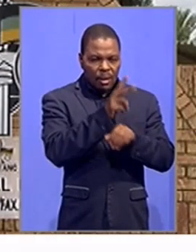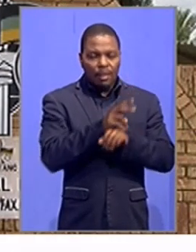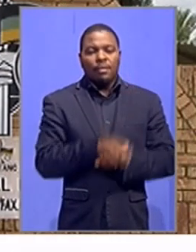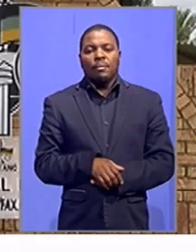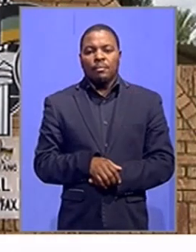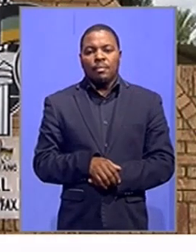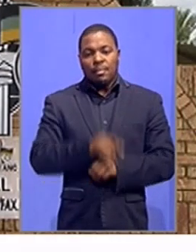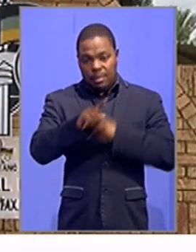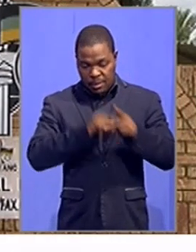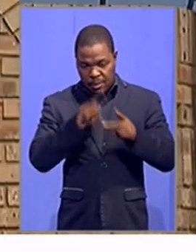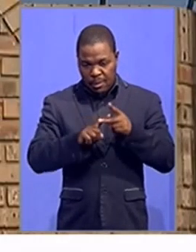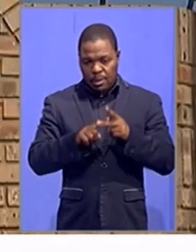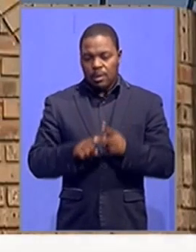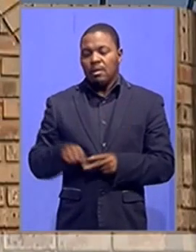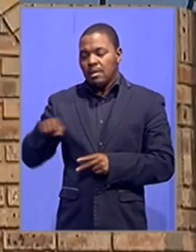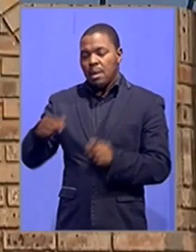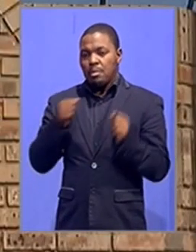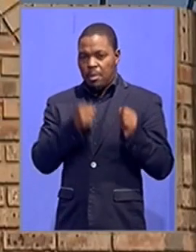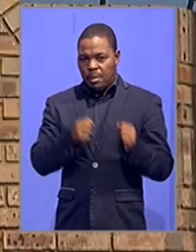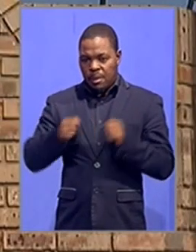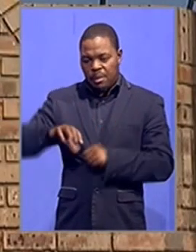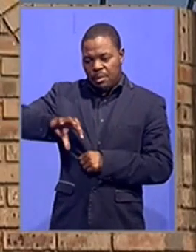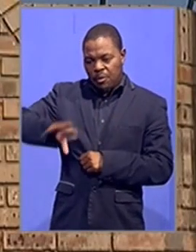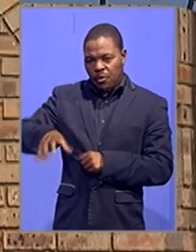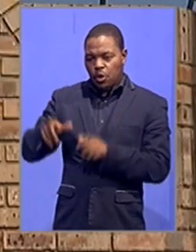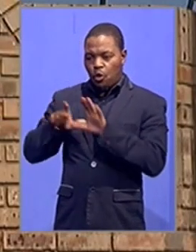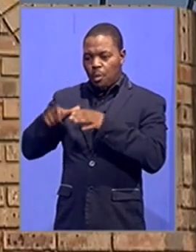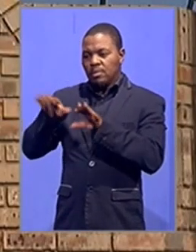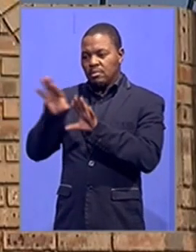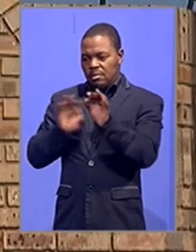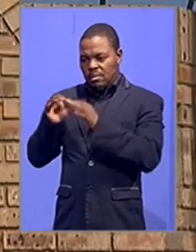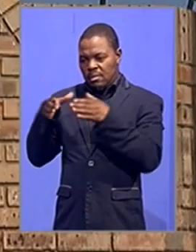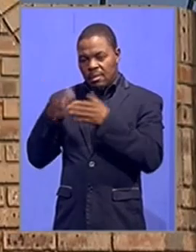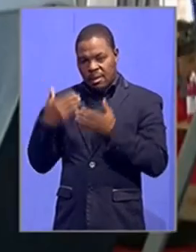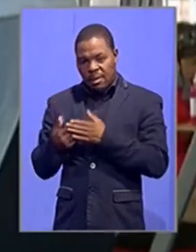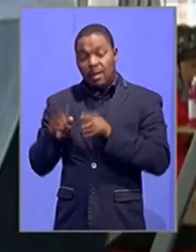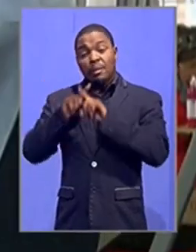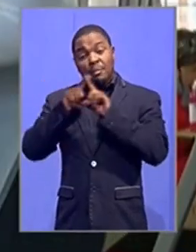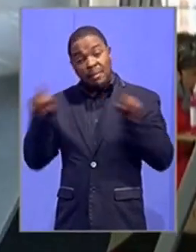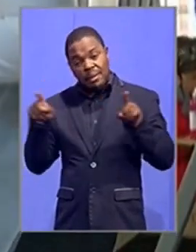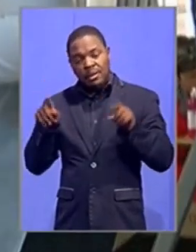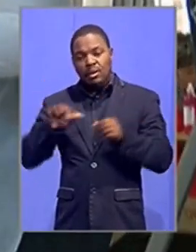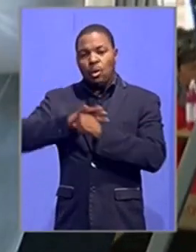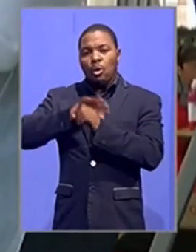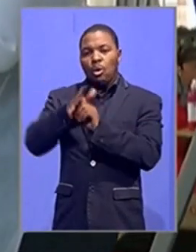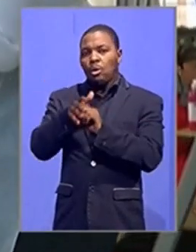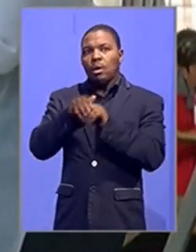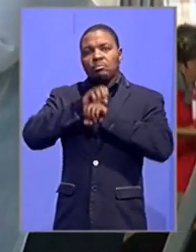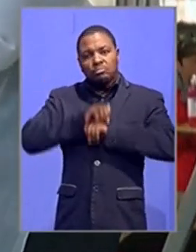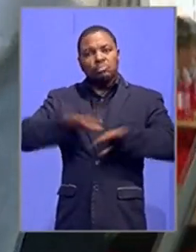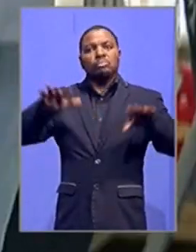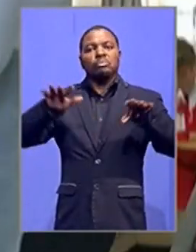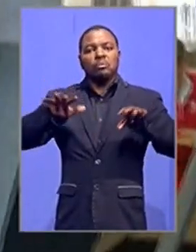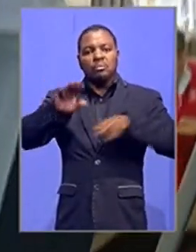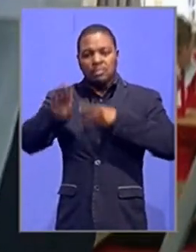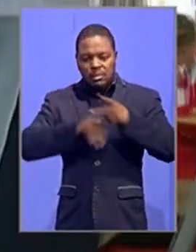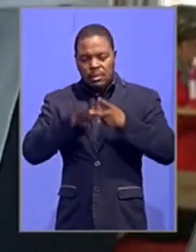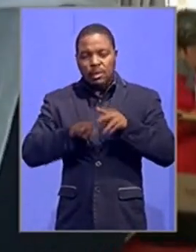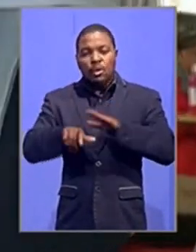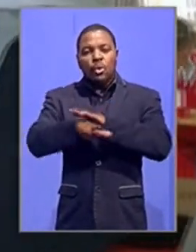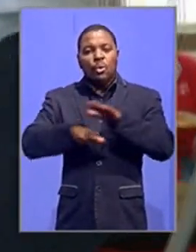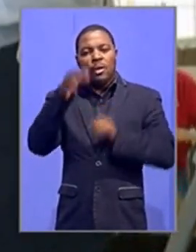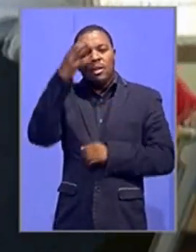lebisa kwa go tlhophiweng ga komiti ya leruri ya profense. Le gale ka ntlha ya go runya ga leroborobo la coronavirus le go tshwarwa ga ditlhopho